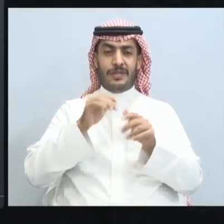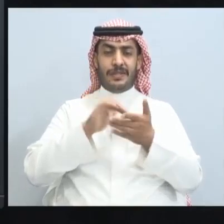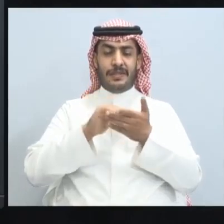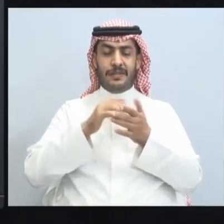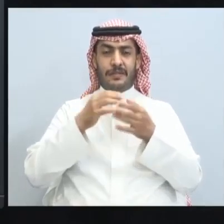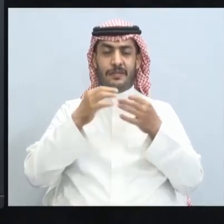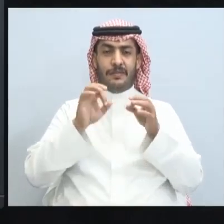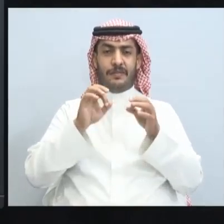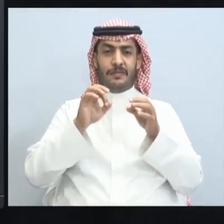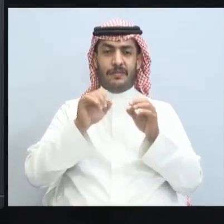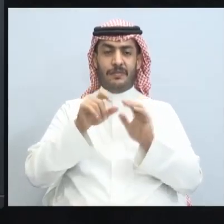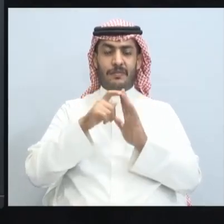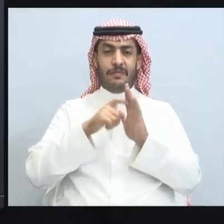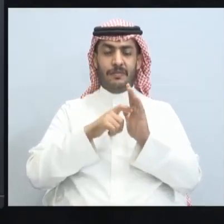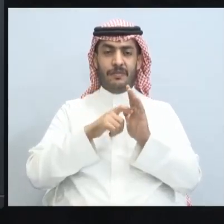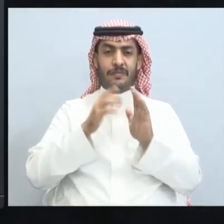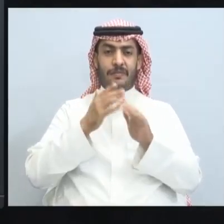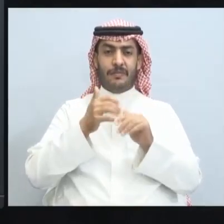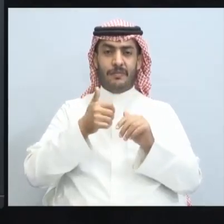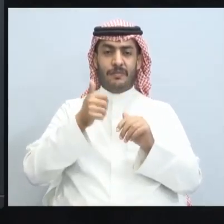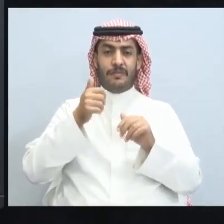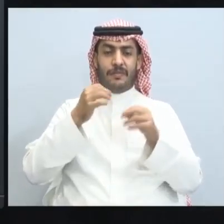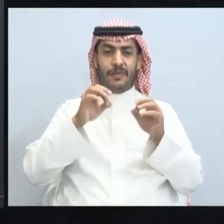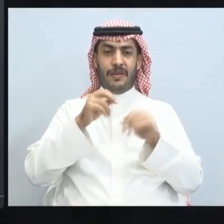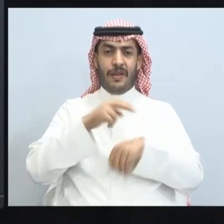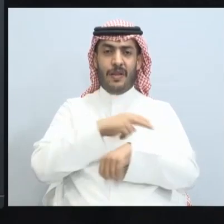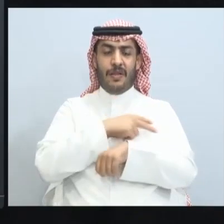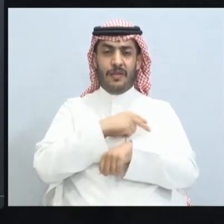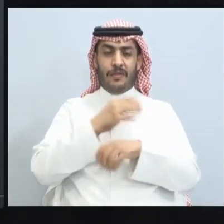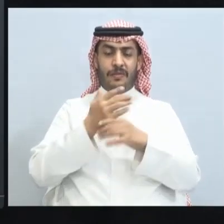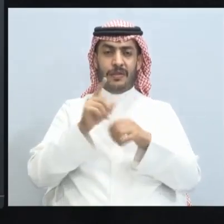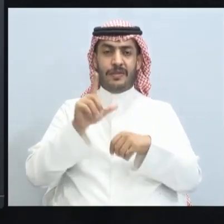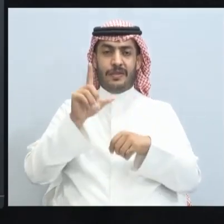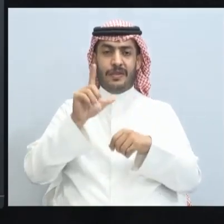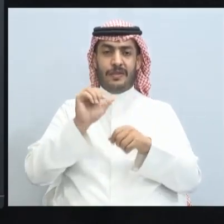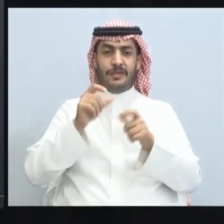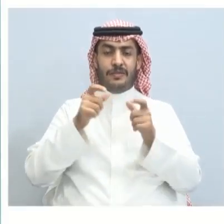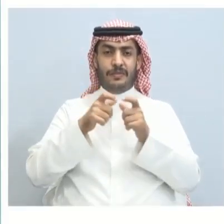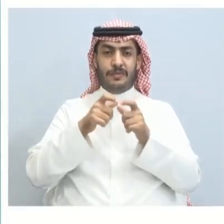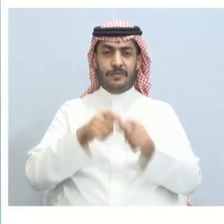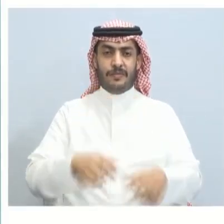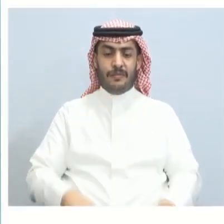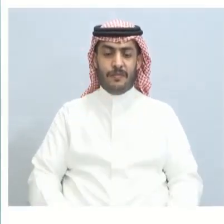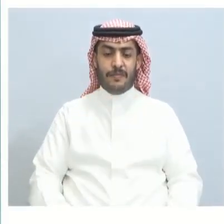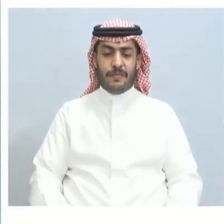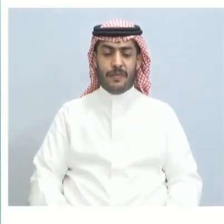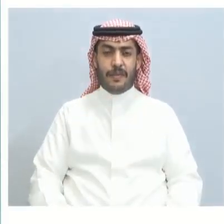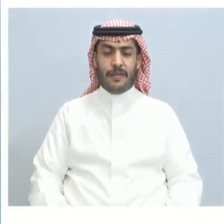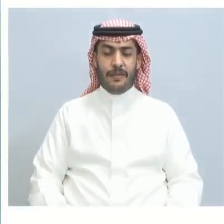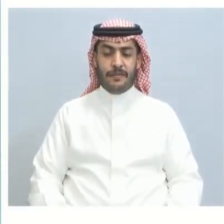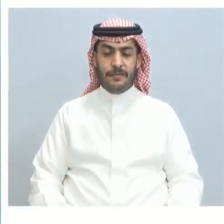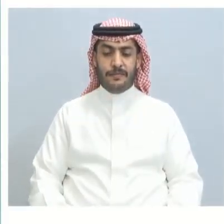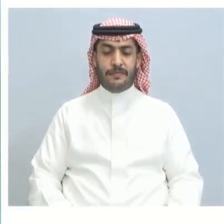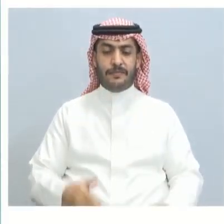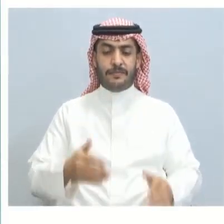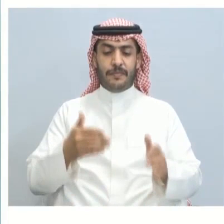للاجتماع قد يحدد بالنظام وايضا قد يحدده الاعضاء او رئيس الاجتماع اخيرا تحدثنا